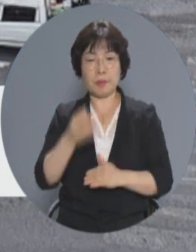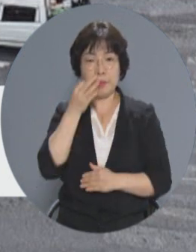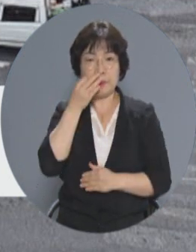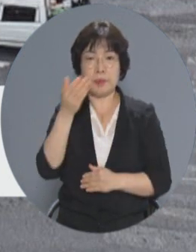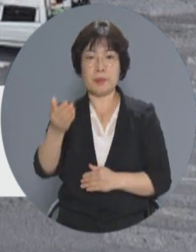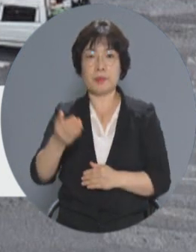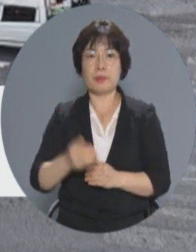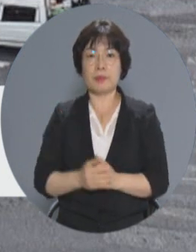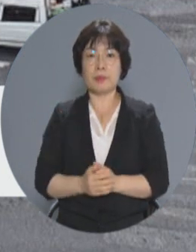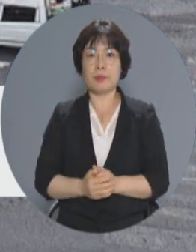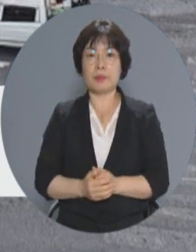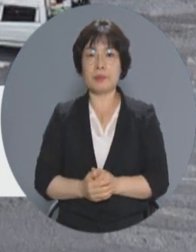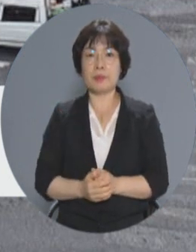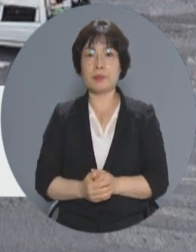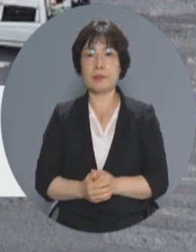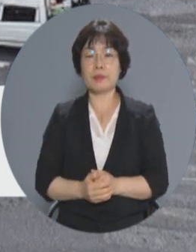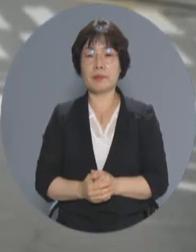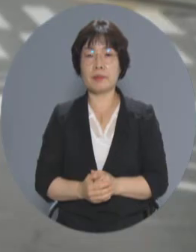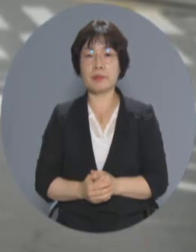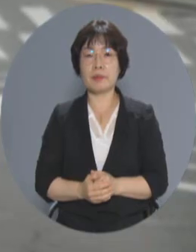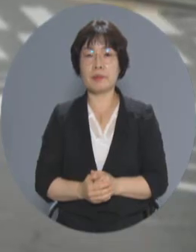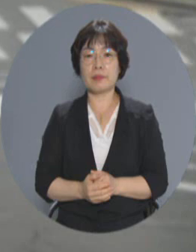조희원 기자입니다.